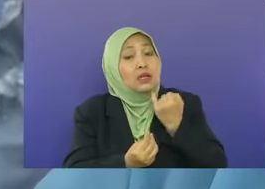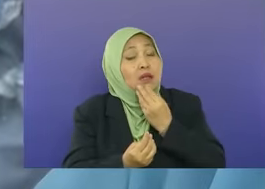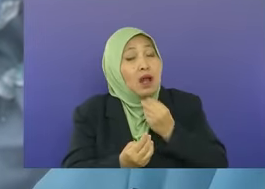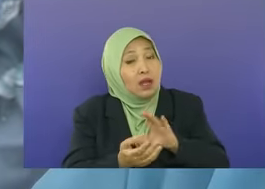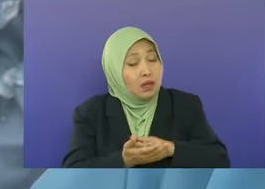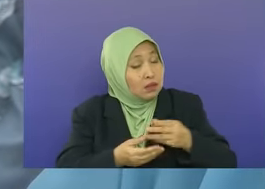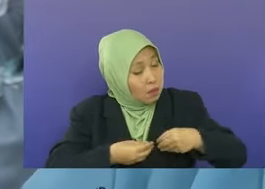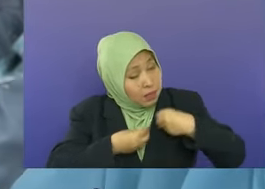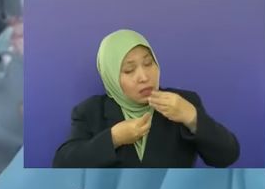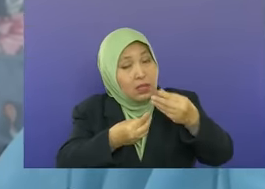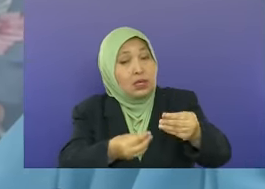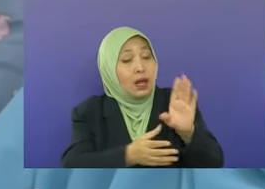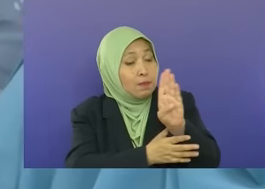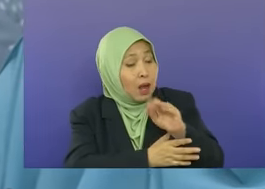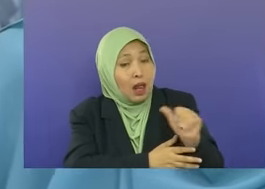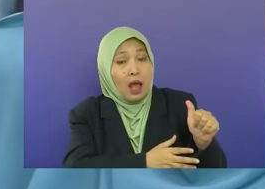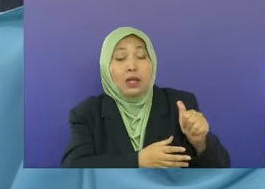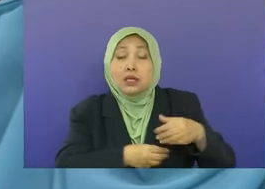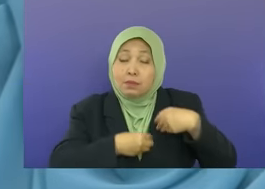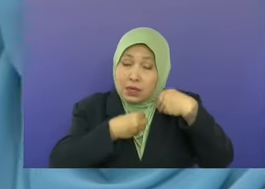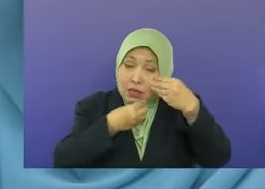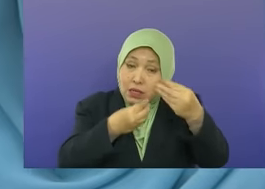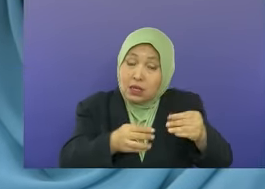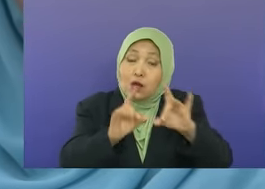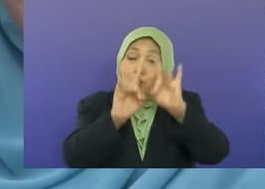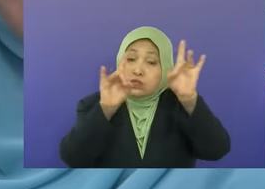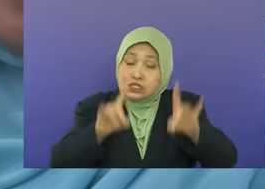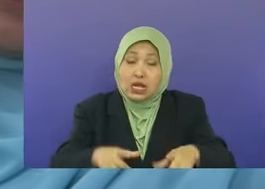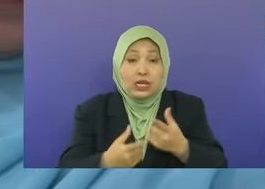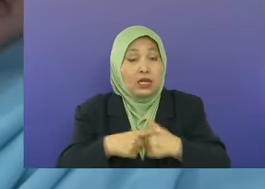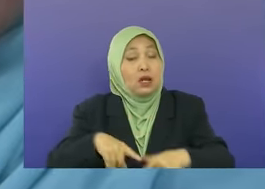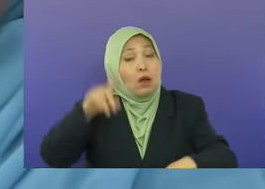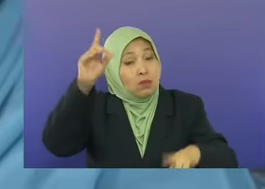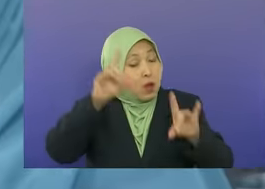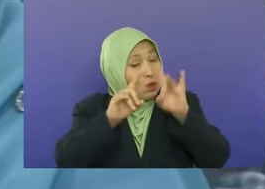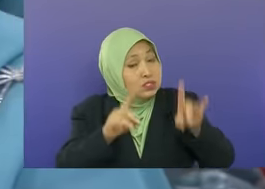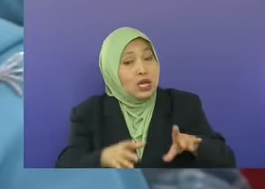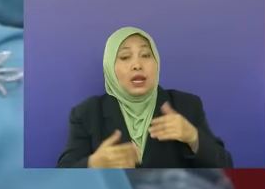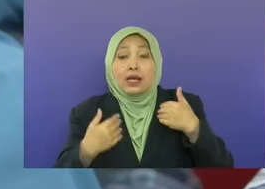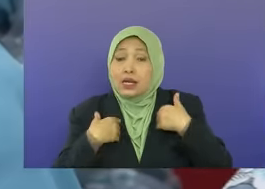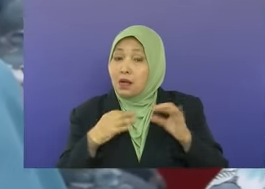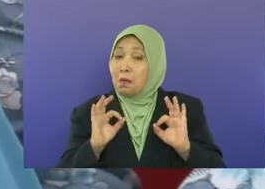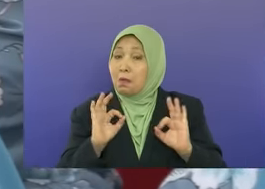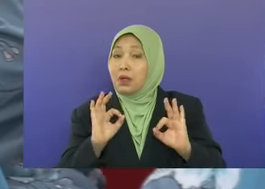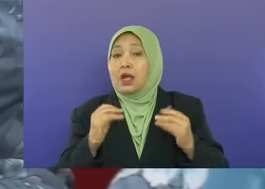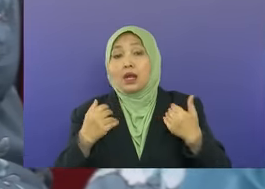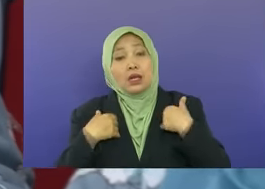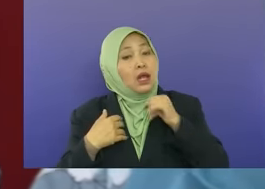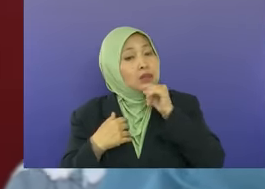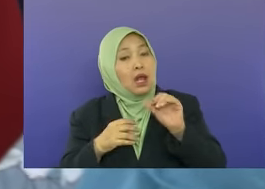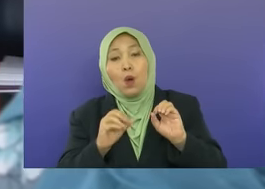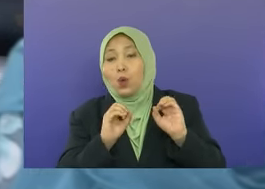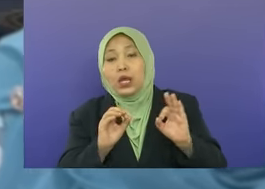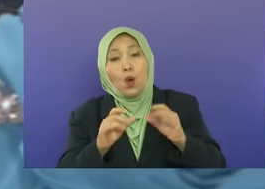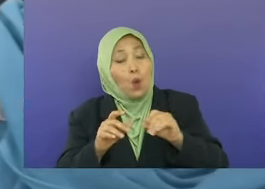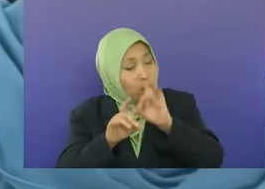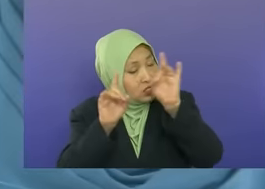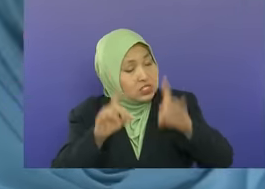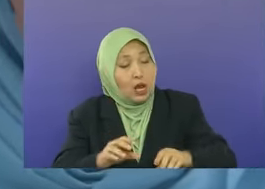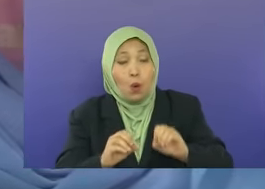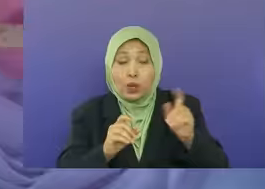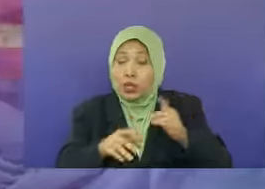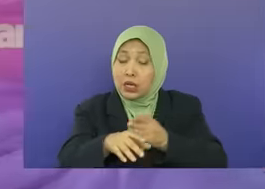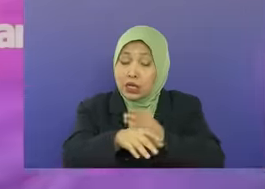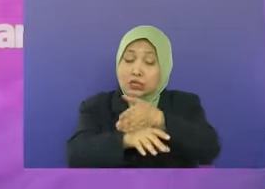diberikan balok diberikan ujian daripada Allah ujiannya ada yang oke Ada yang tahu oke ujian Oke